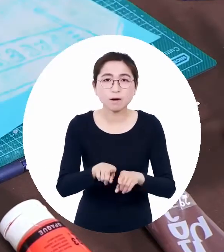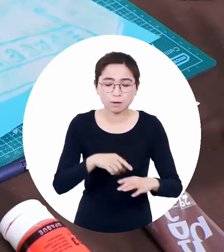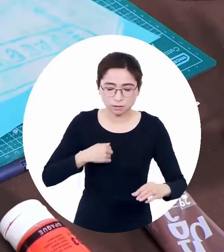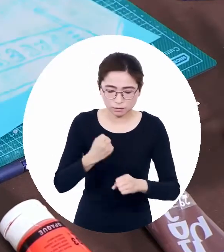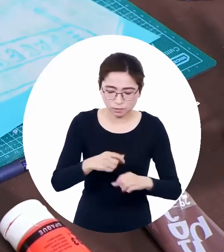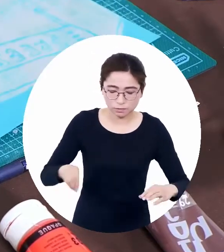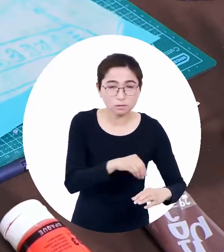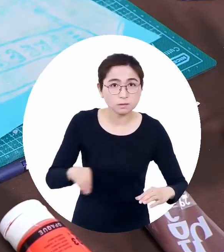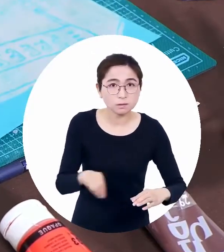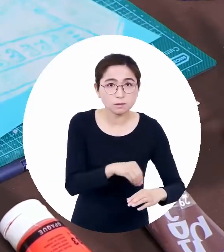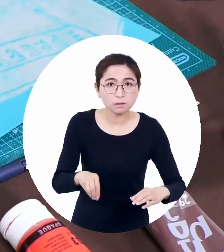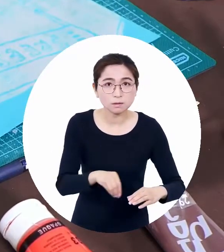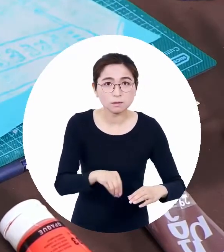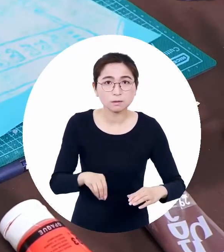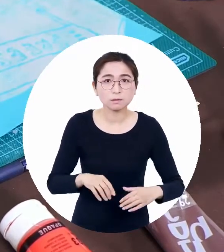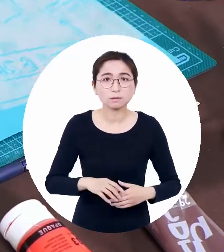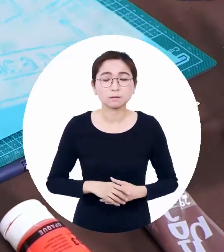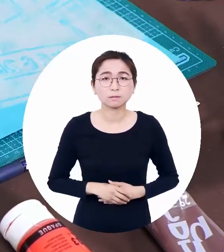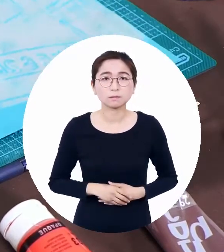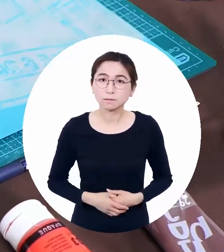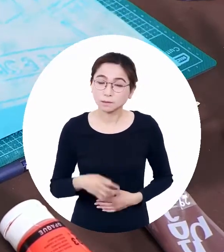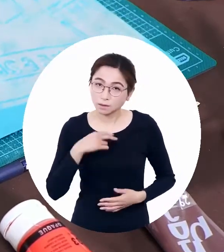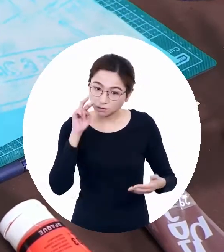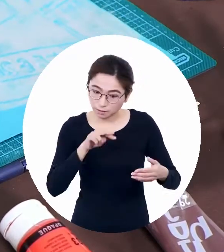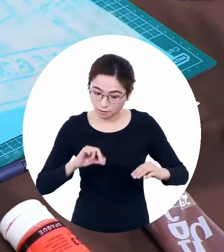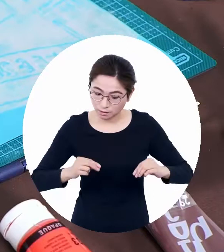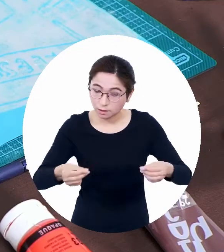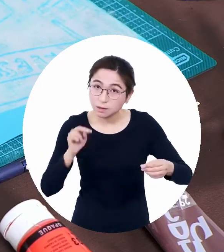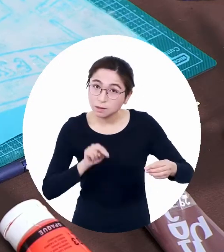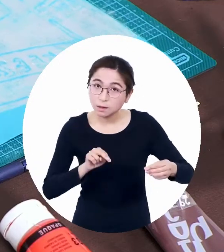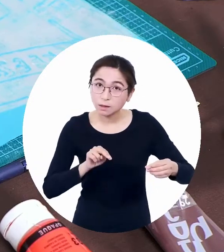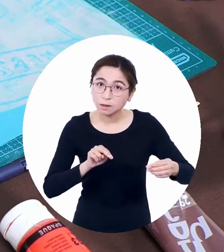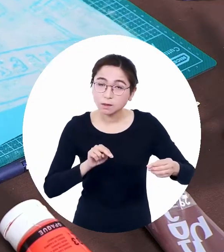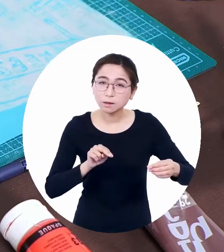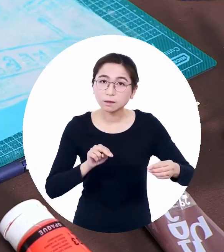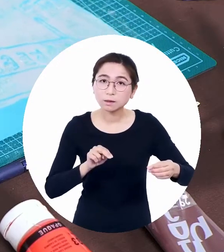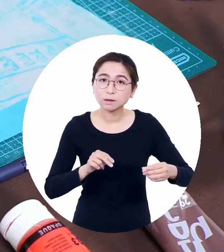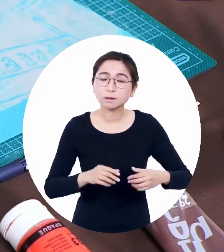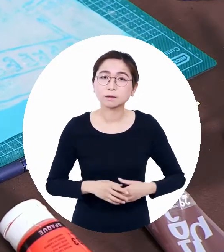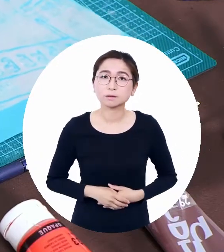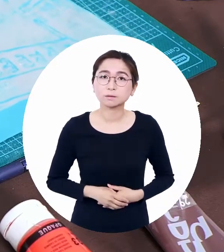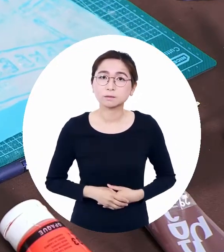即係好似吸印仔咁，其實而家我做緊嘅話，咁我哋可以睇一睇咯。